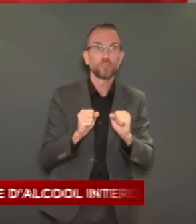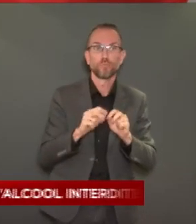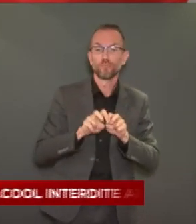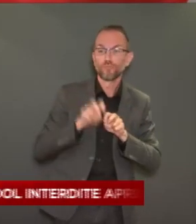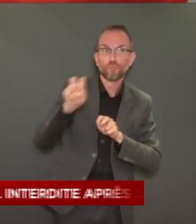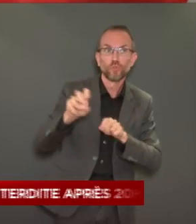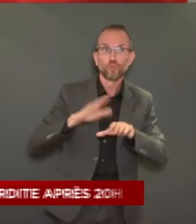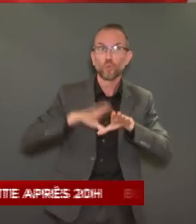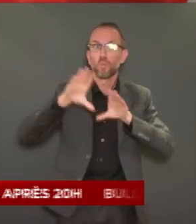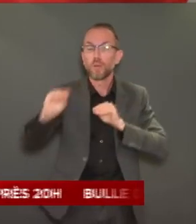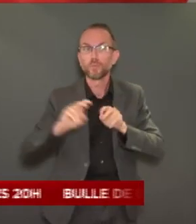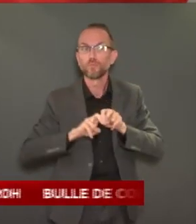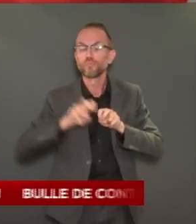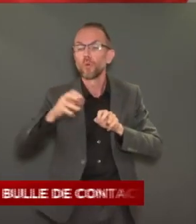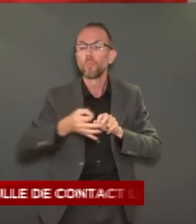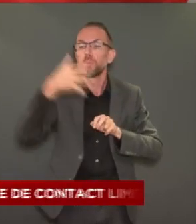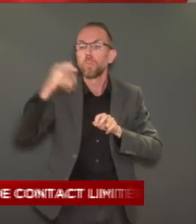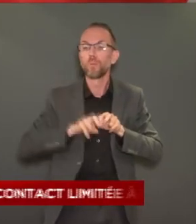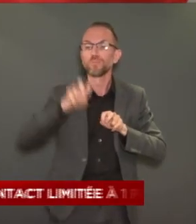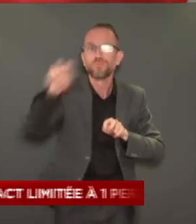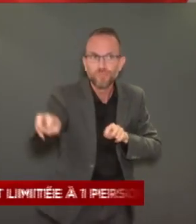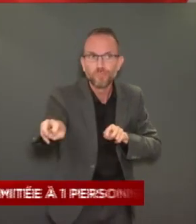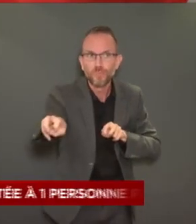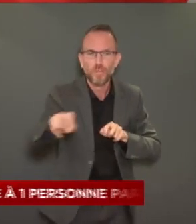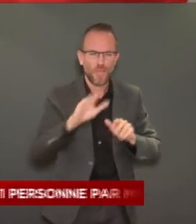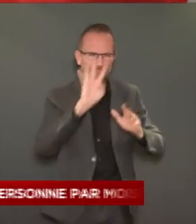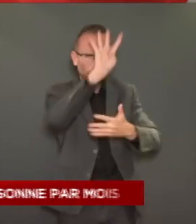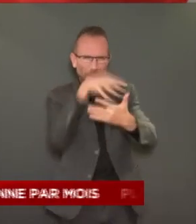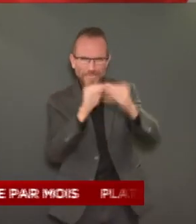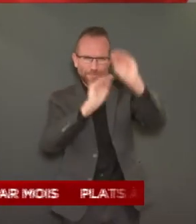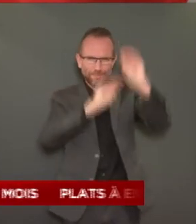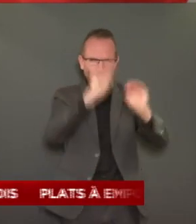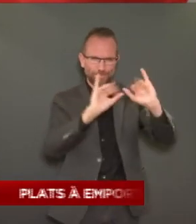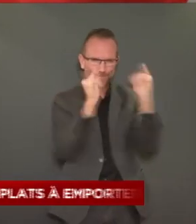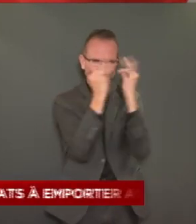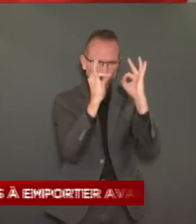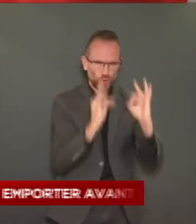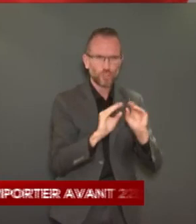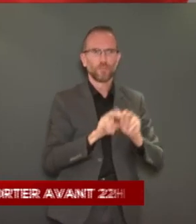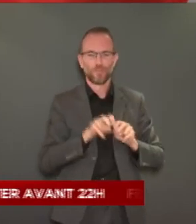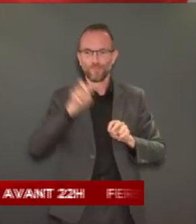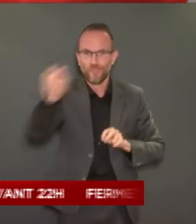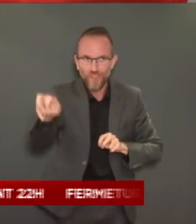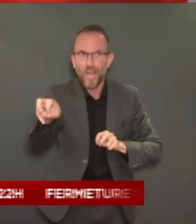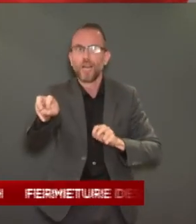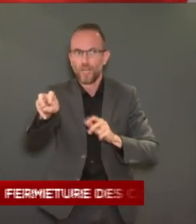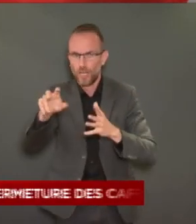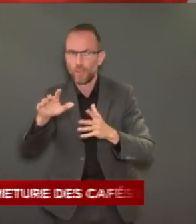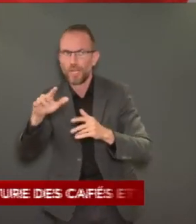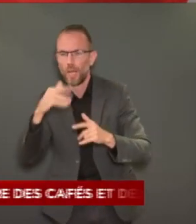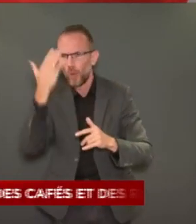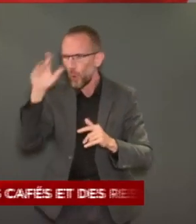le télétravail devient la règle. Et j'insiste avec mes collègues que la raison n'est pas qu'il